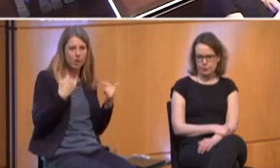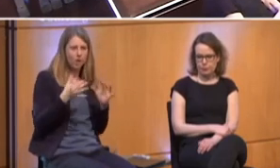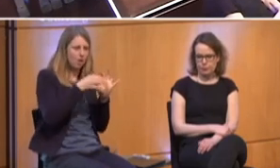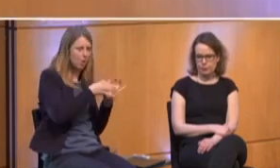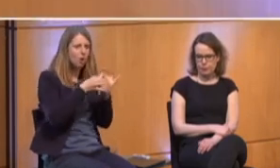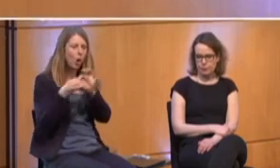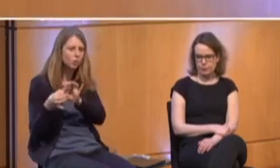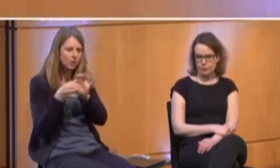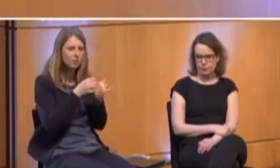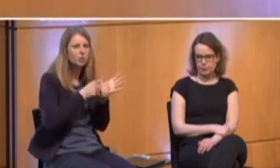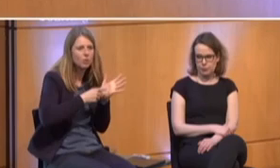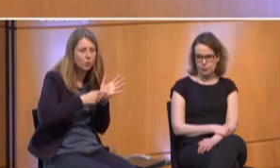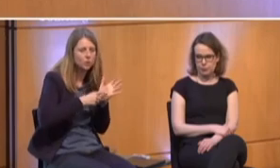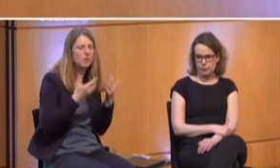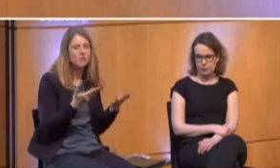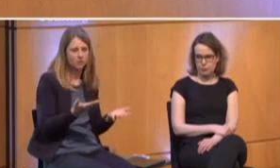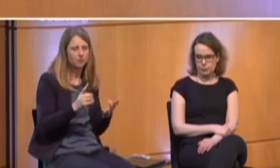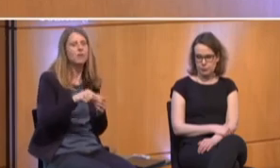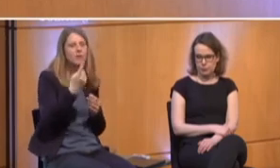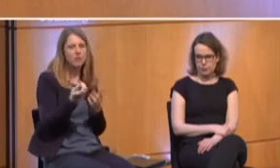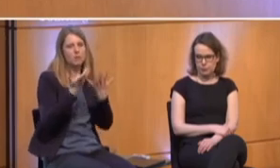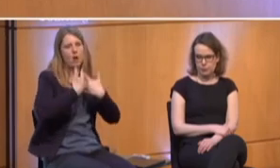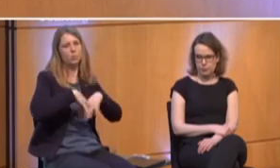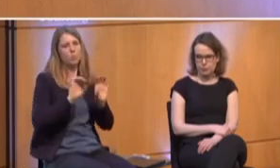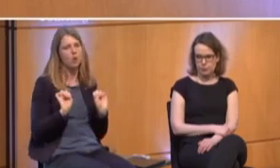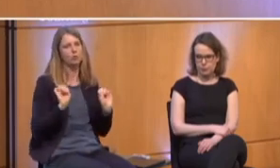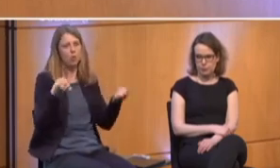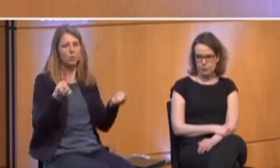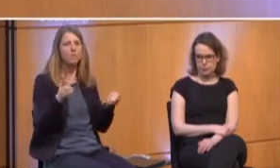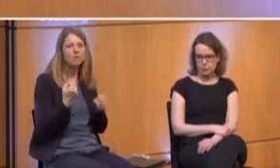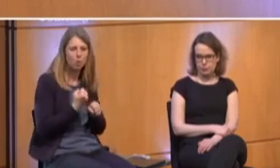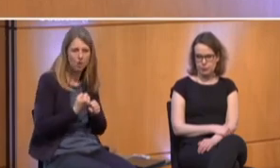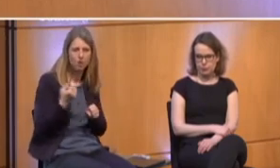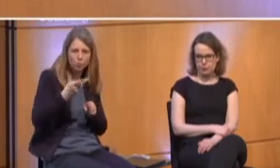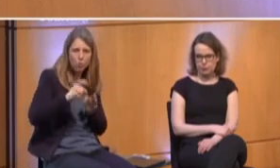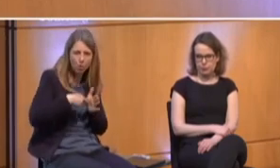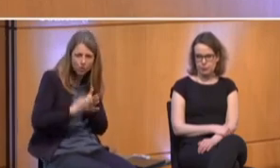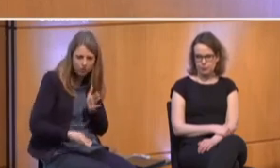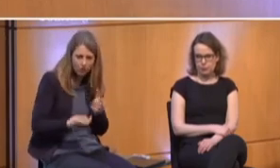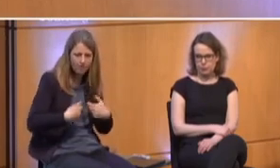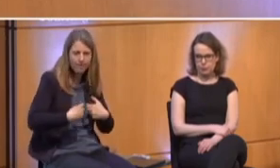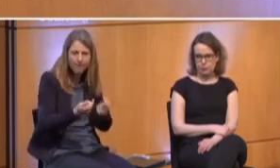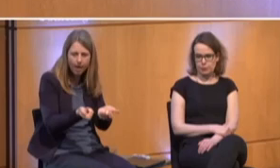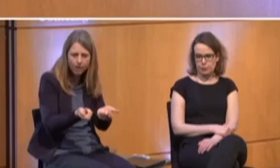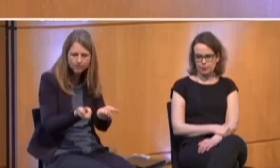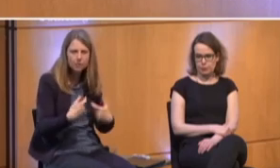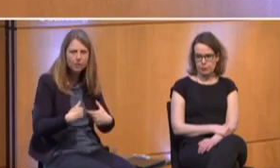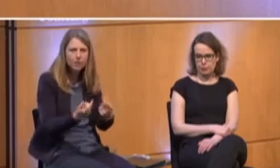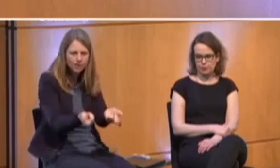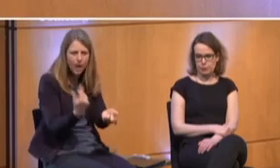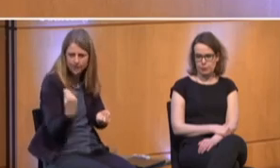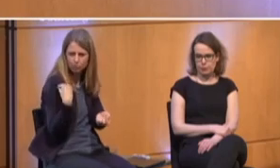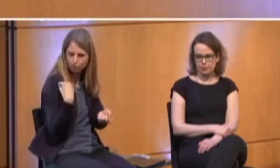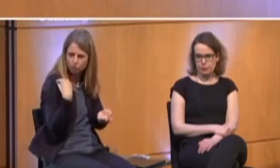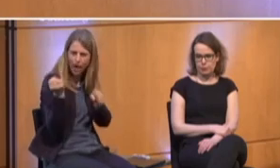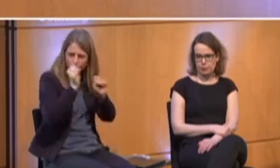und wie ist Kausalität, so. Und von da aus kann ich in automatische Aktionen gehen. Ja, Zug fällt auf Gleis, warum sagt das Gleis eigentlich nicht Bescheid nach einem